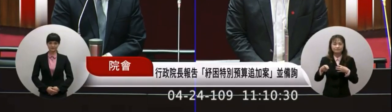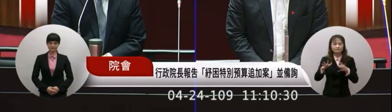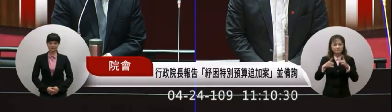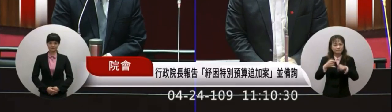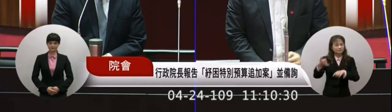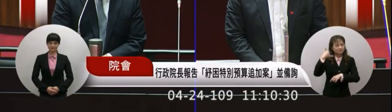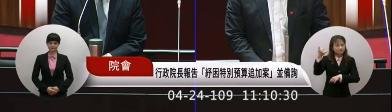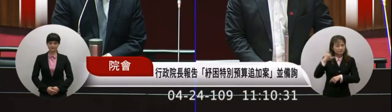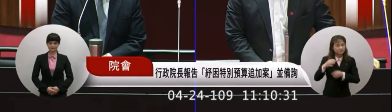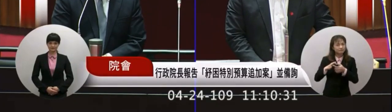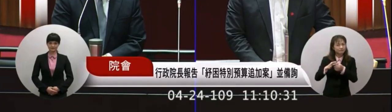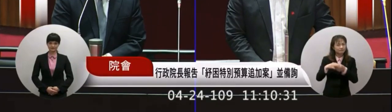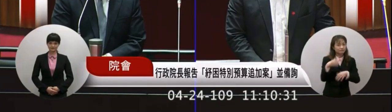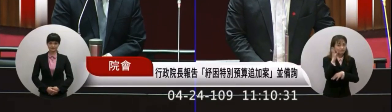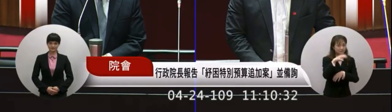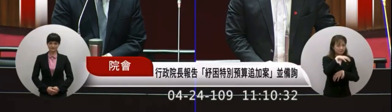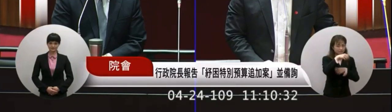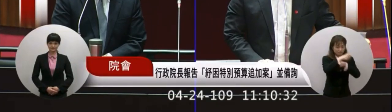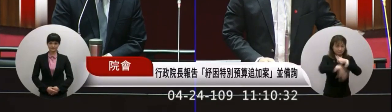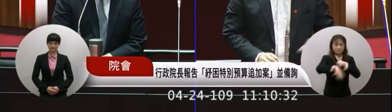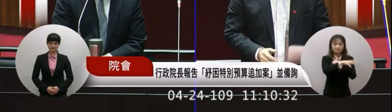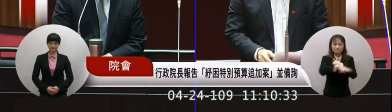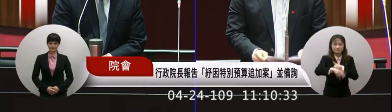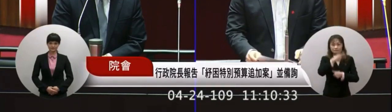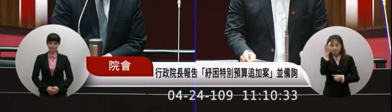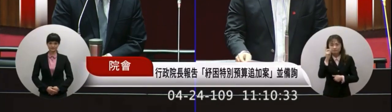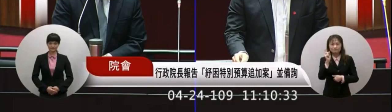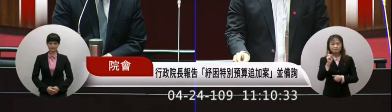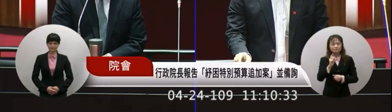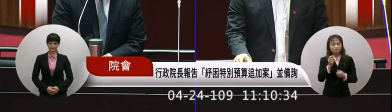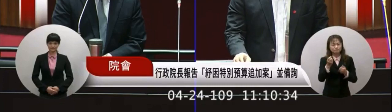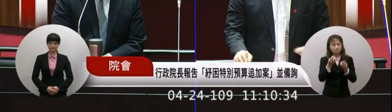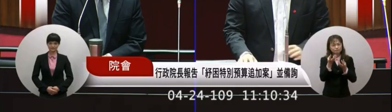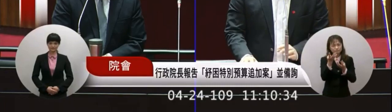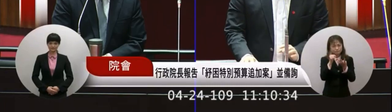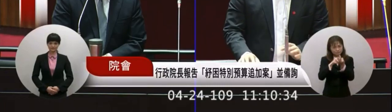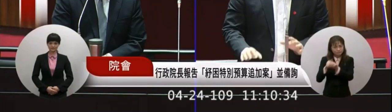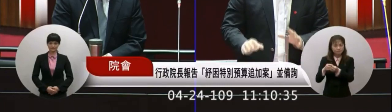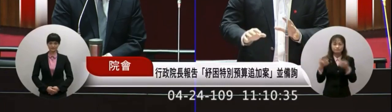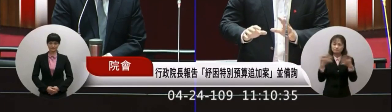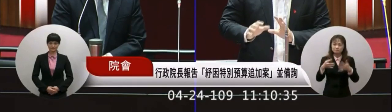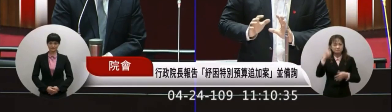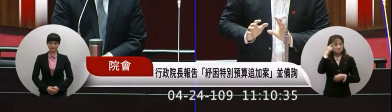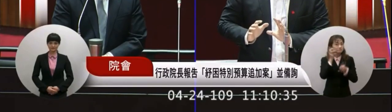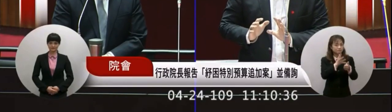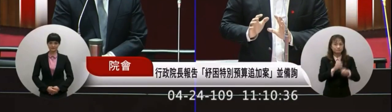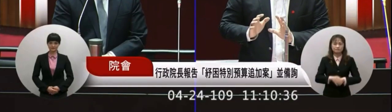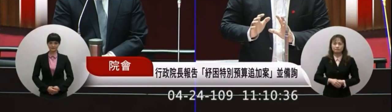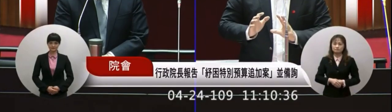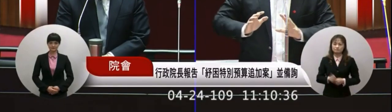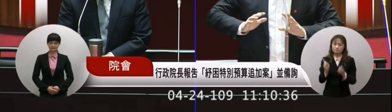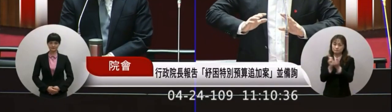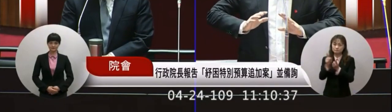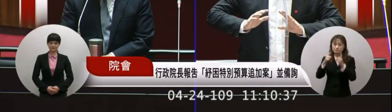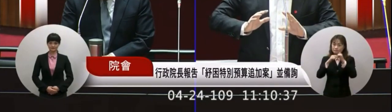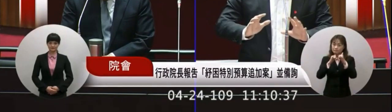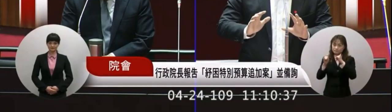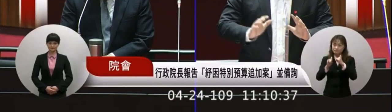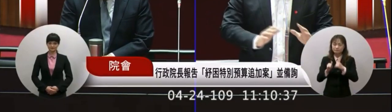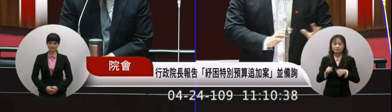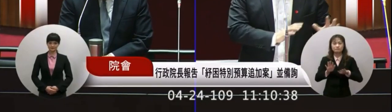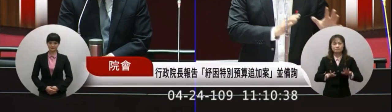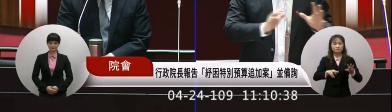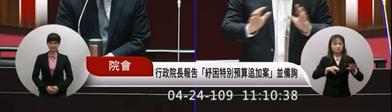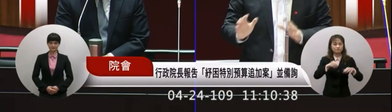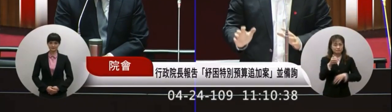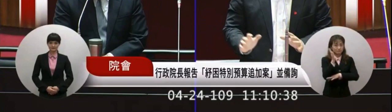来敲电话联络政府个局处，发现一挂问题，啊，甲你请教一下。其实吼。对因来讲啊，咱即卖行政部